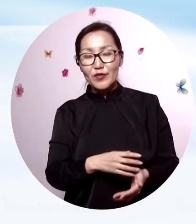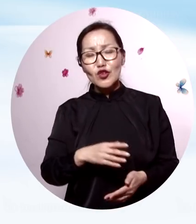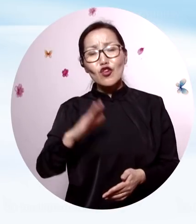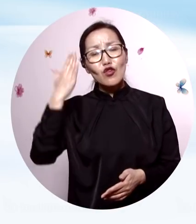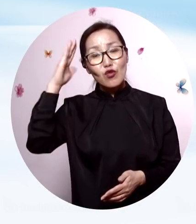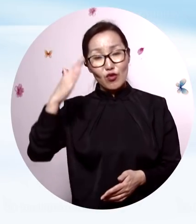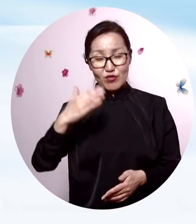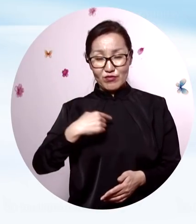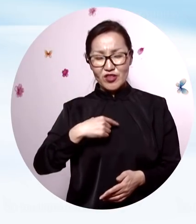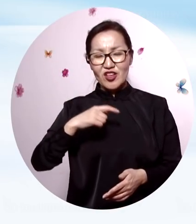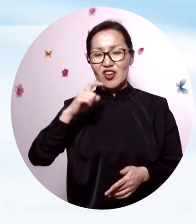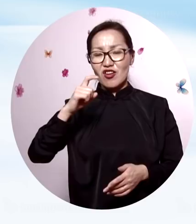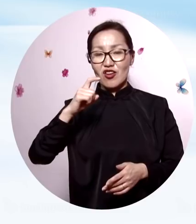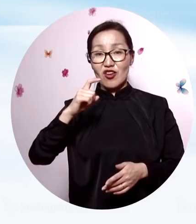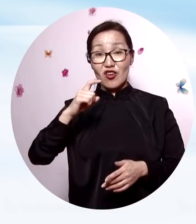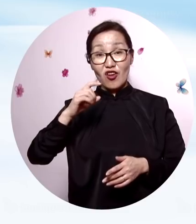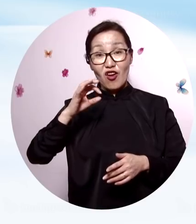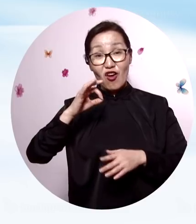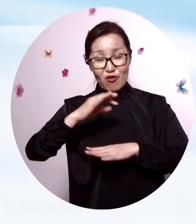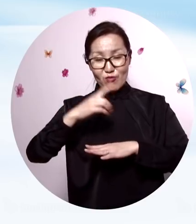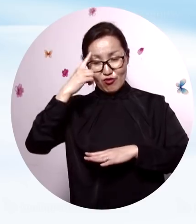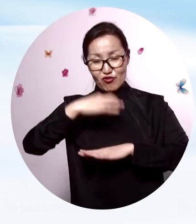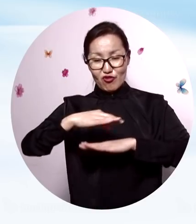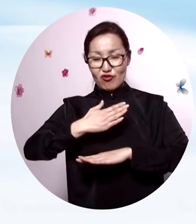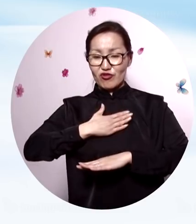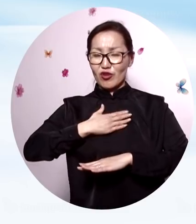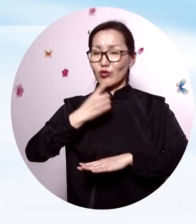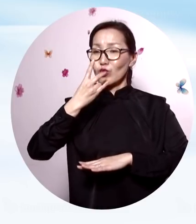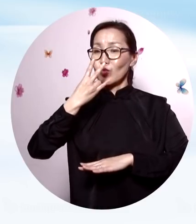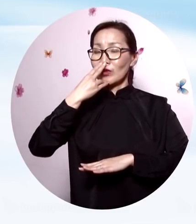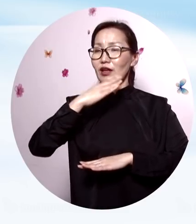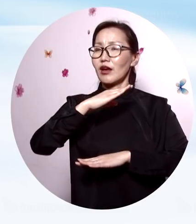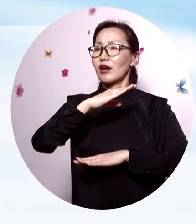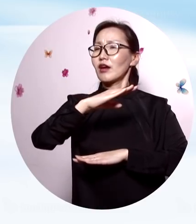Өвөөмн их орныхоо нүд алдам тал хэр нутгийг харан зогсно.